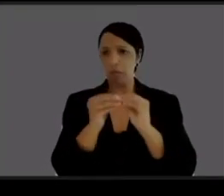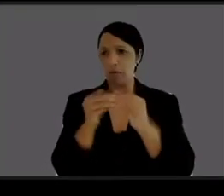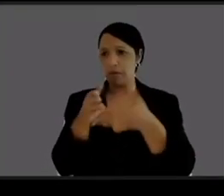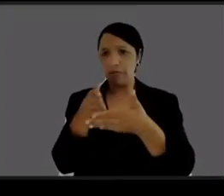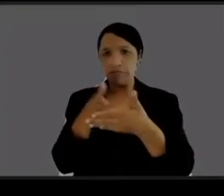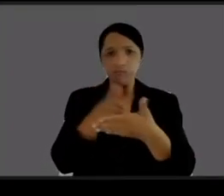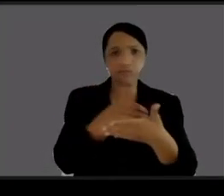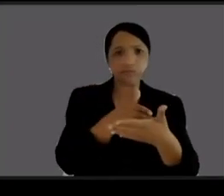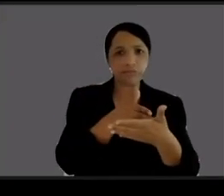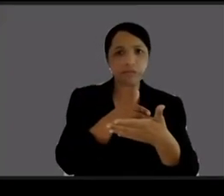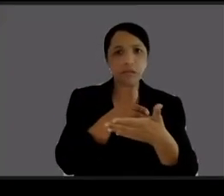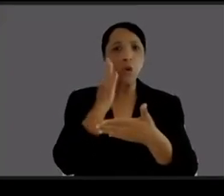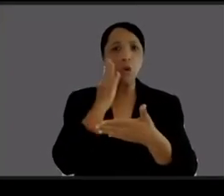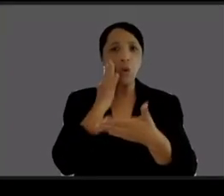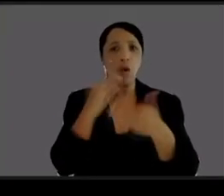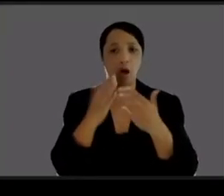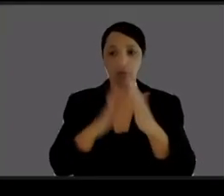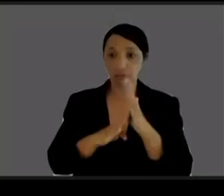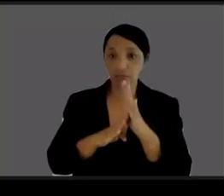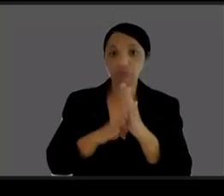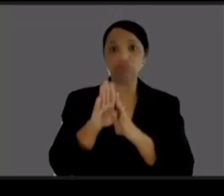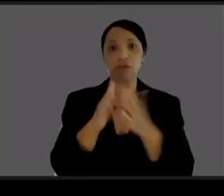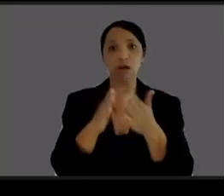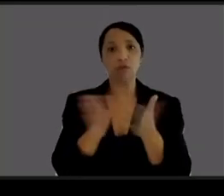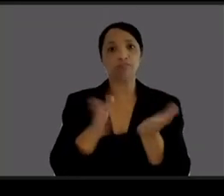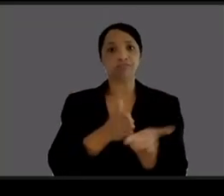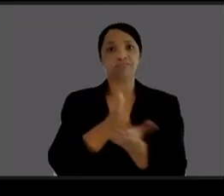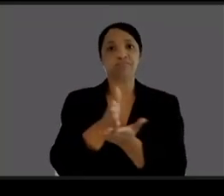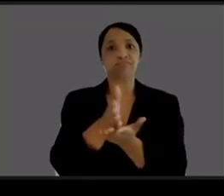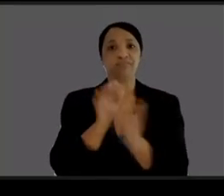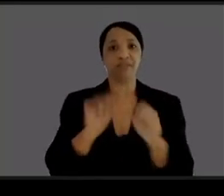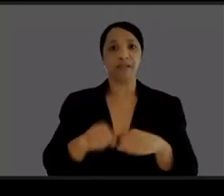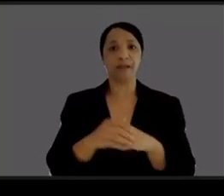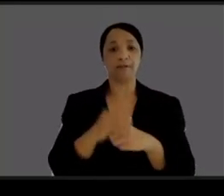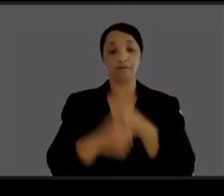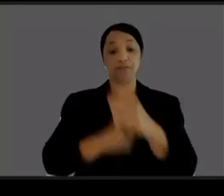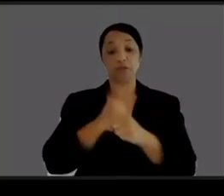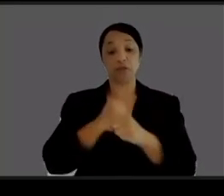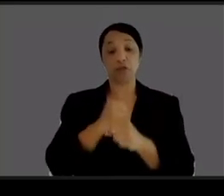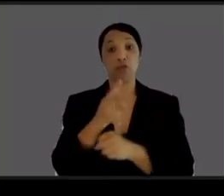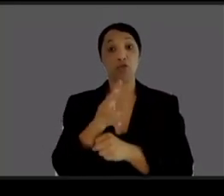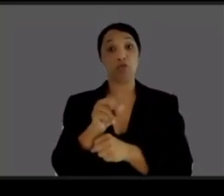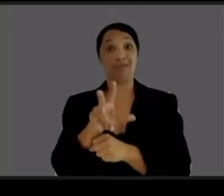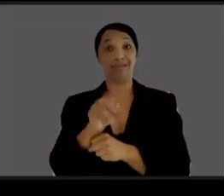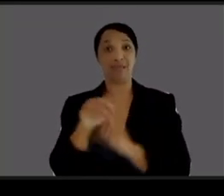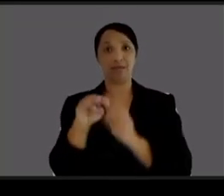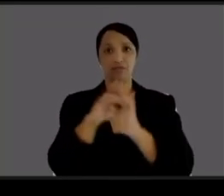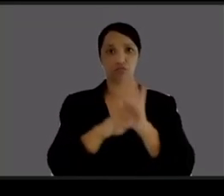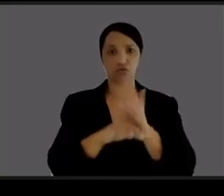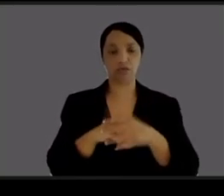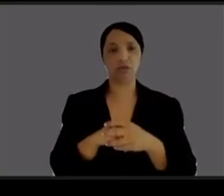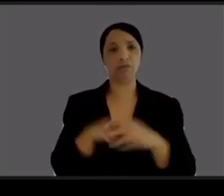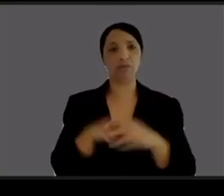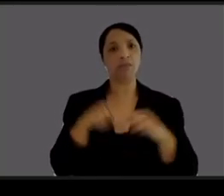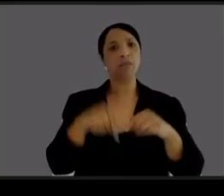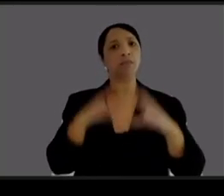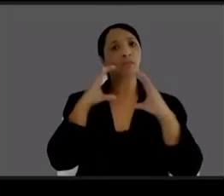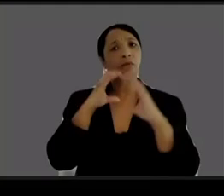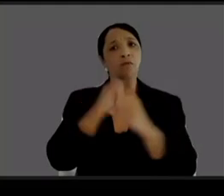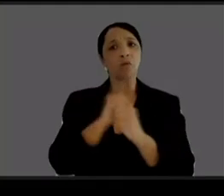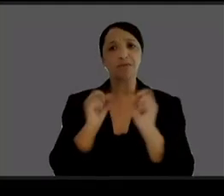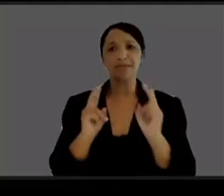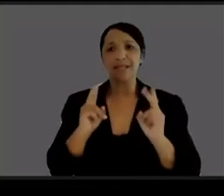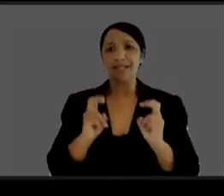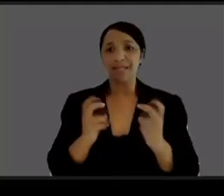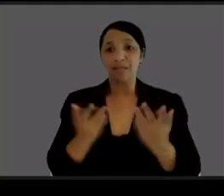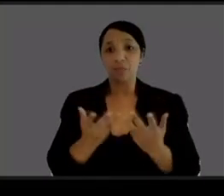و اجمع في الاراء لتحقيق اهداف التنميه المستدامه 2030 وبالطبع